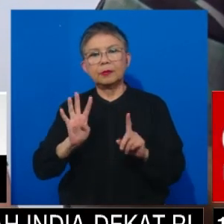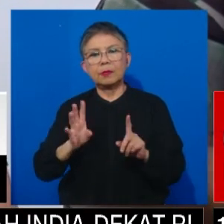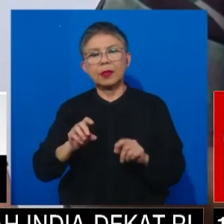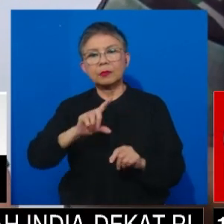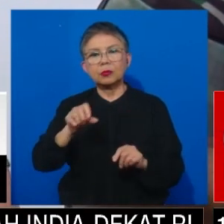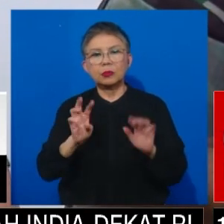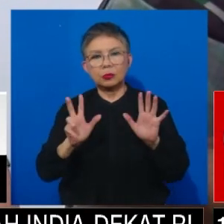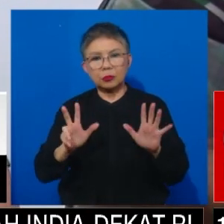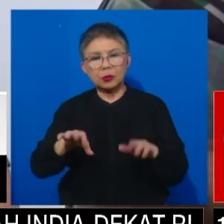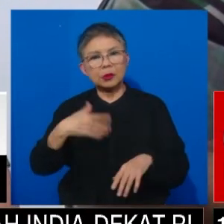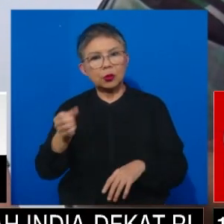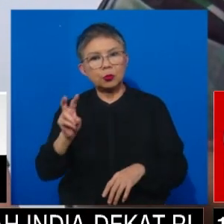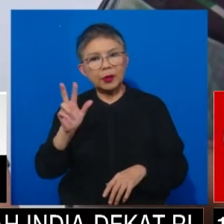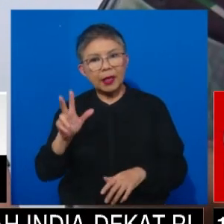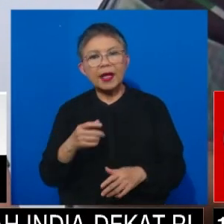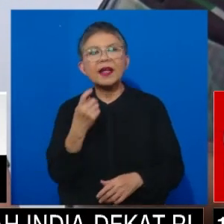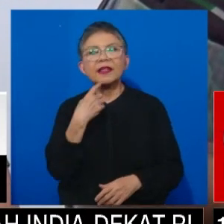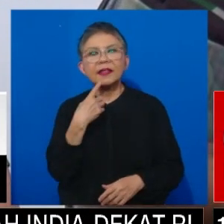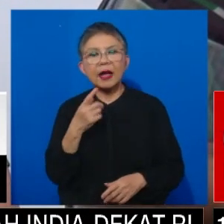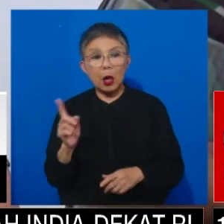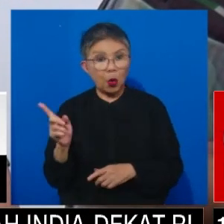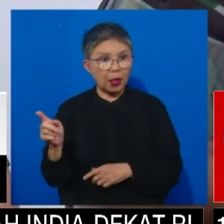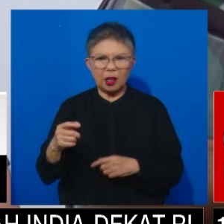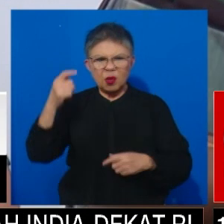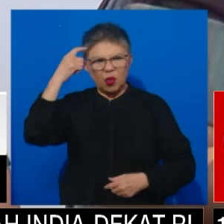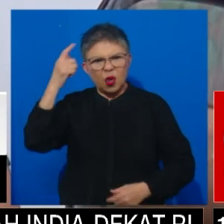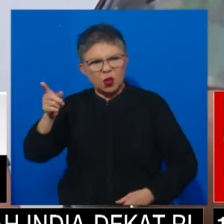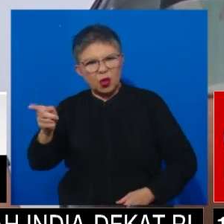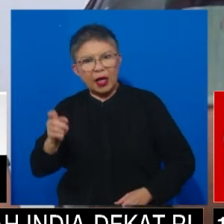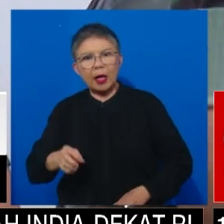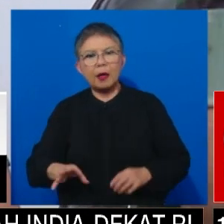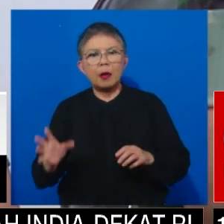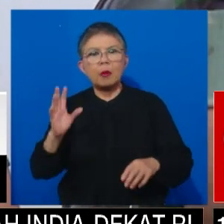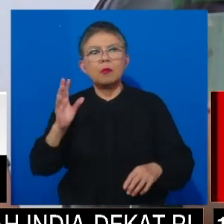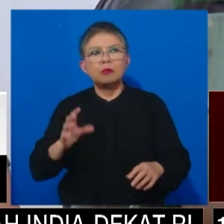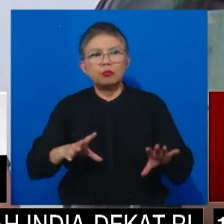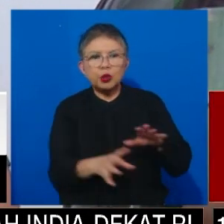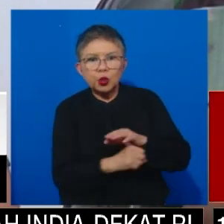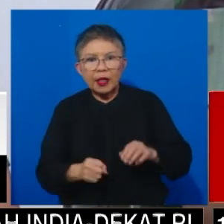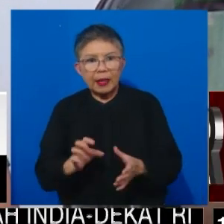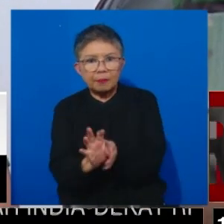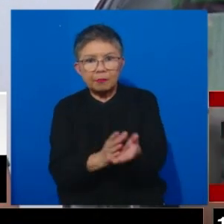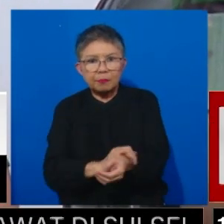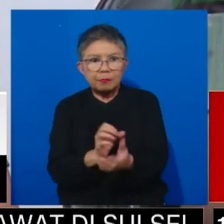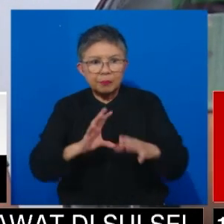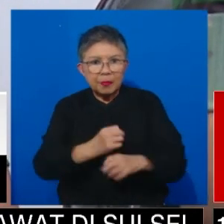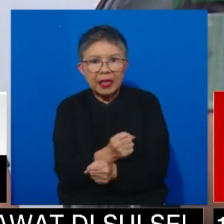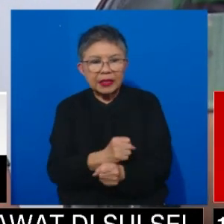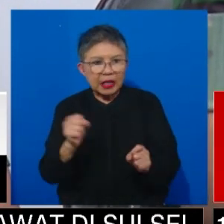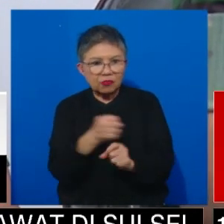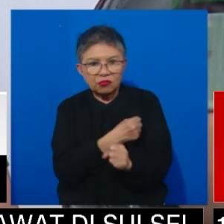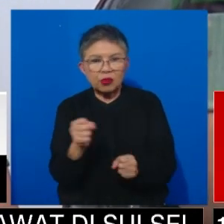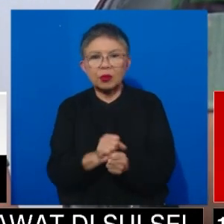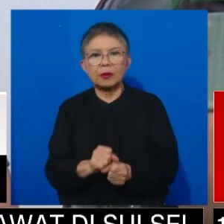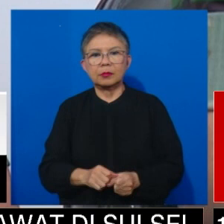14 Agustus 2023 kemarin terkait dengan adanya dugaan penculikan, pemerasan, dan penganiayaan.